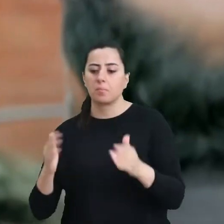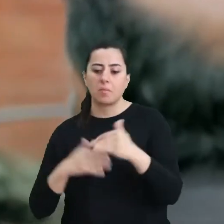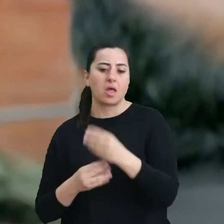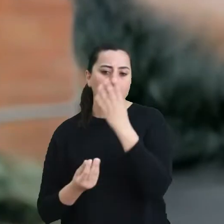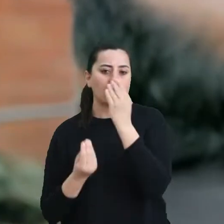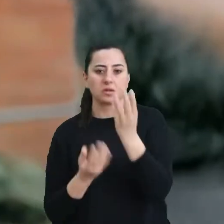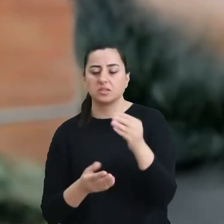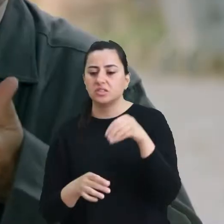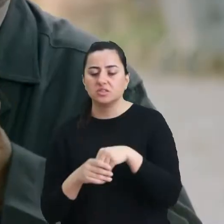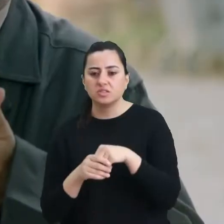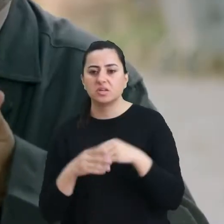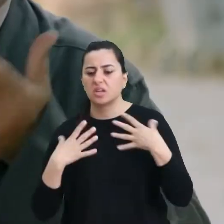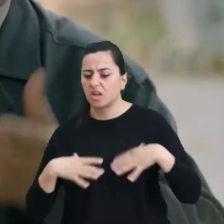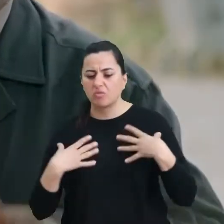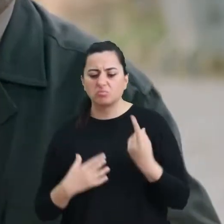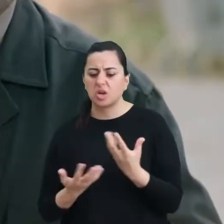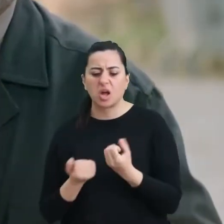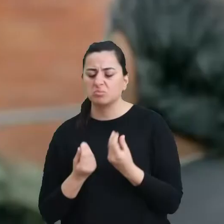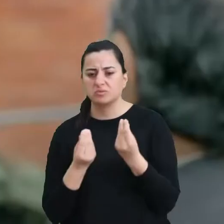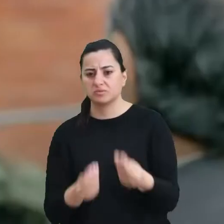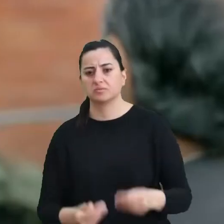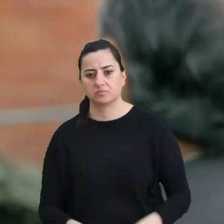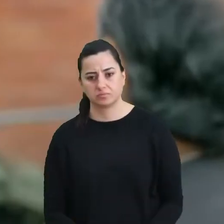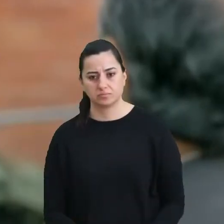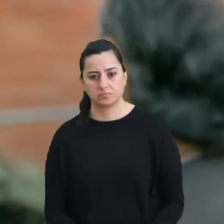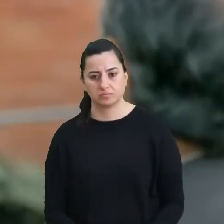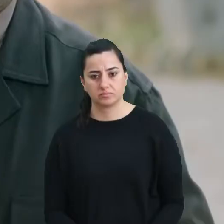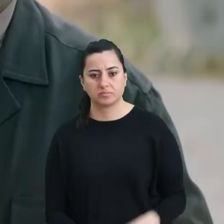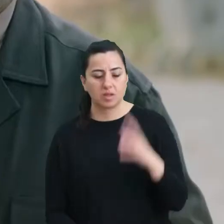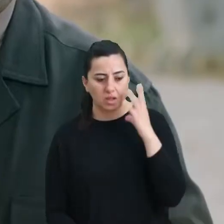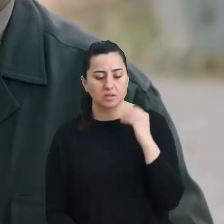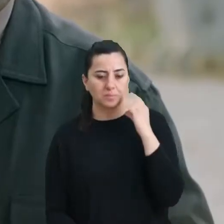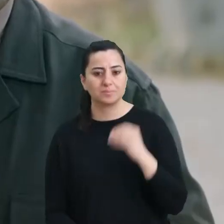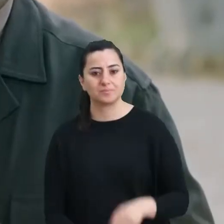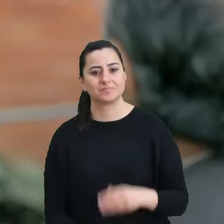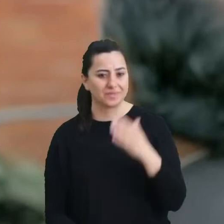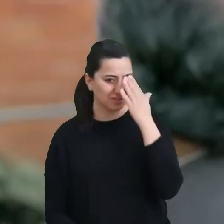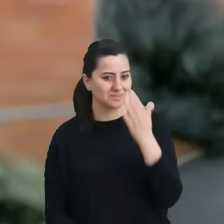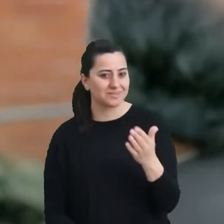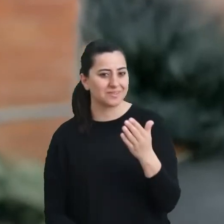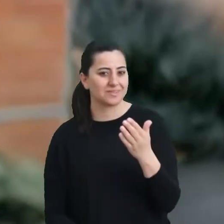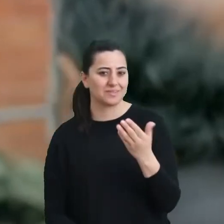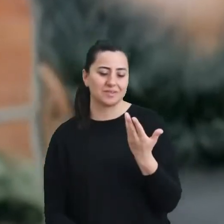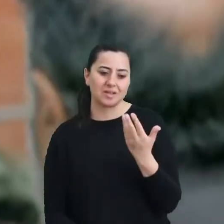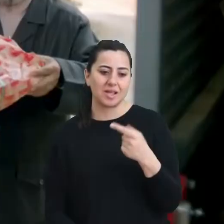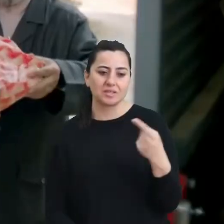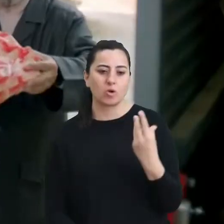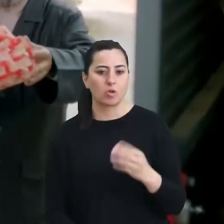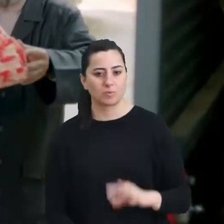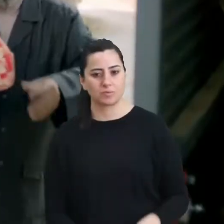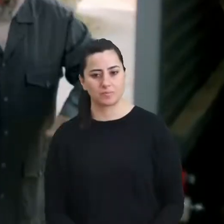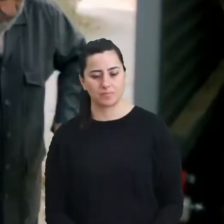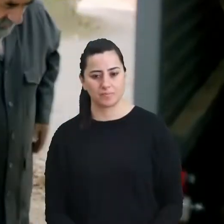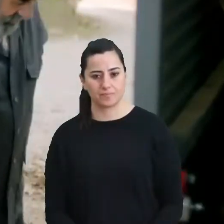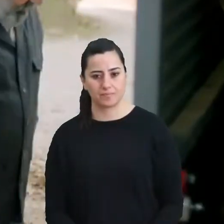sana. İçinde kıyafet mi varmış, ne varmış? Anladım. Sağ olasın Mehmet Ali hocam, eksik olma.